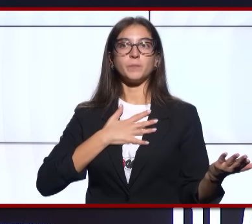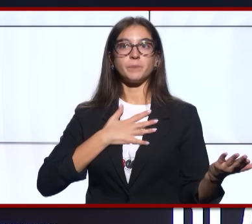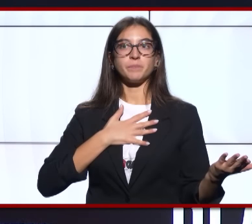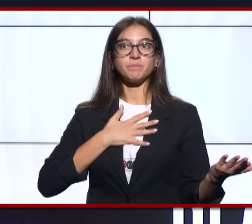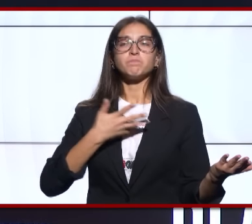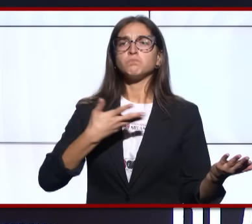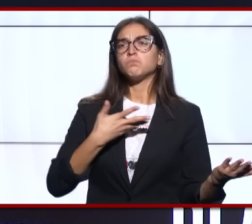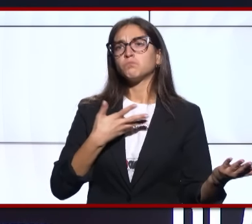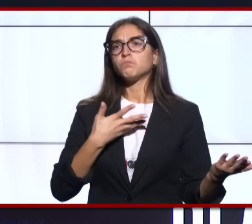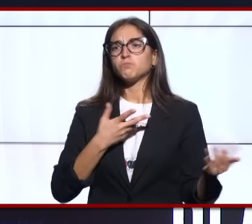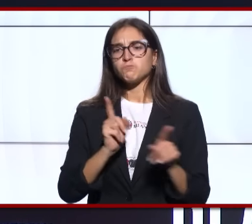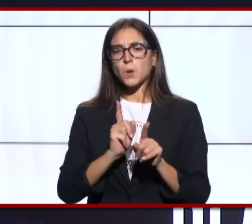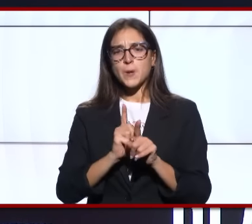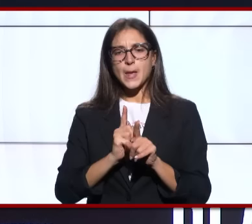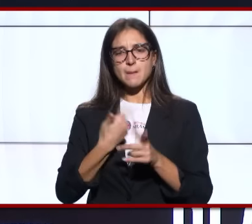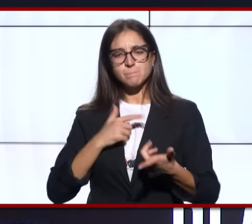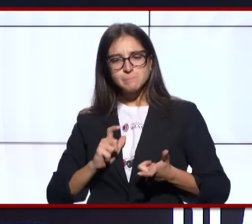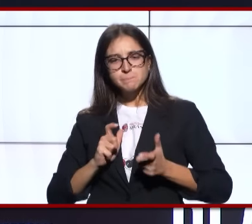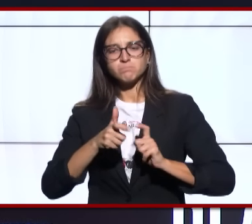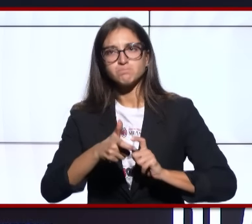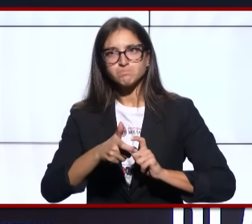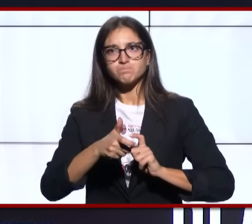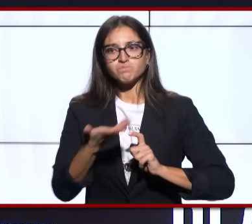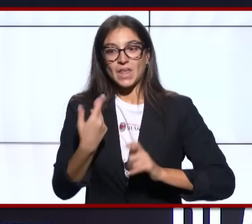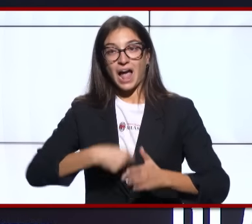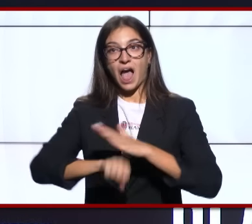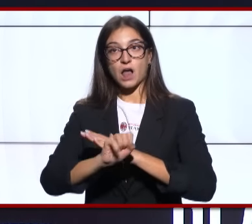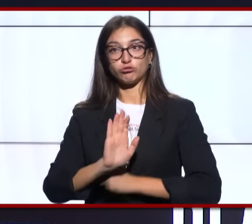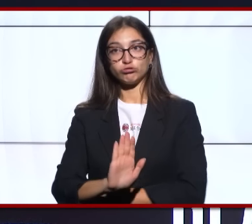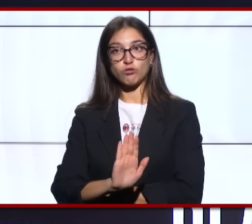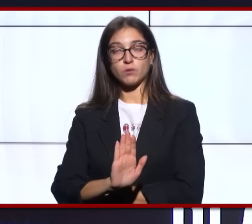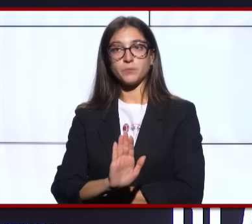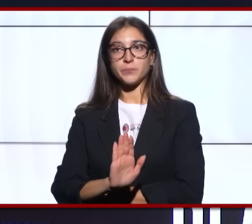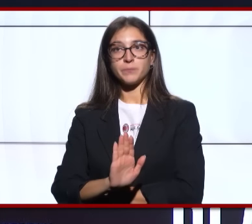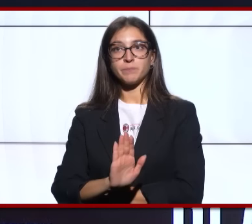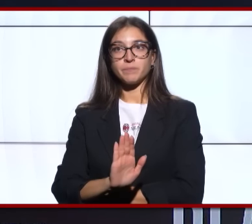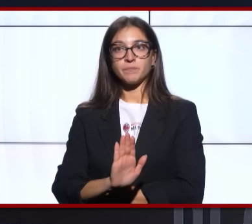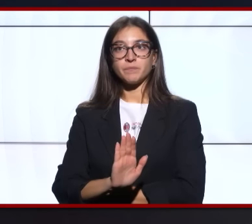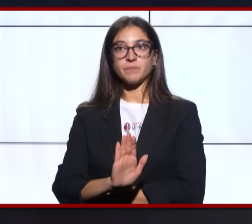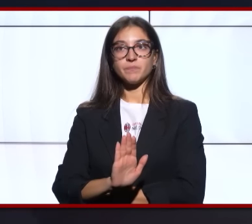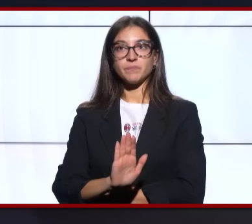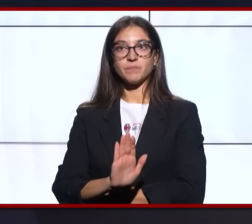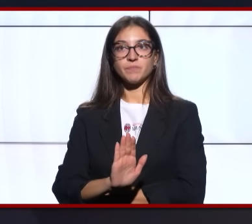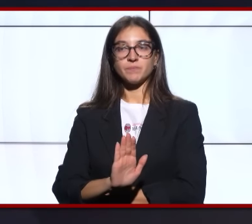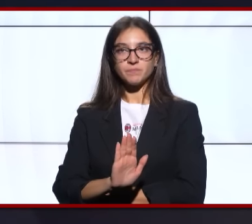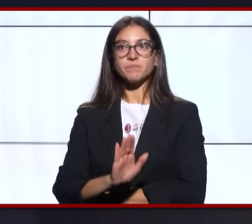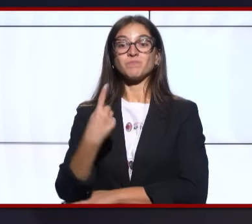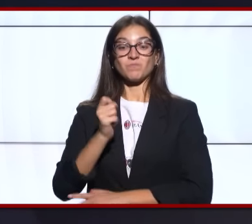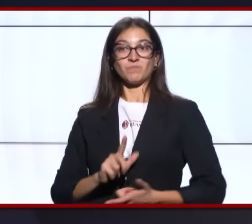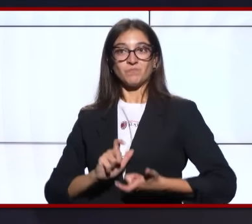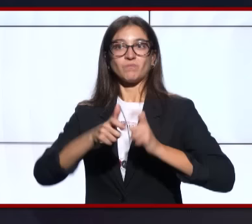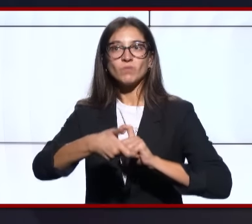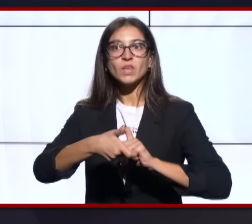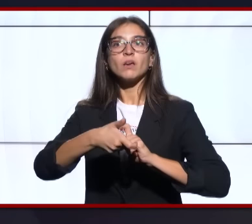tendenza Sono tendenz adesso in calcio Eh ha anche